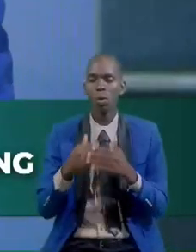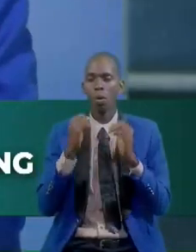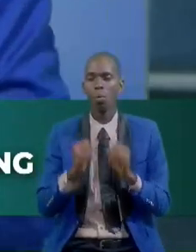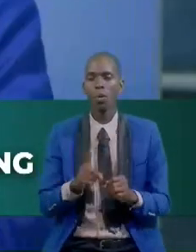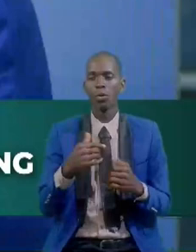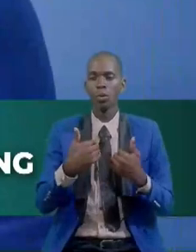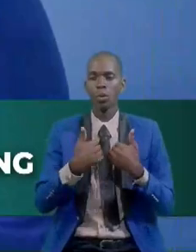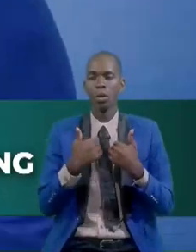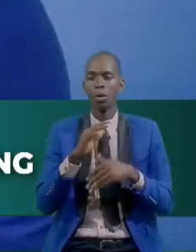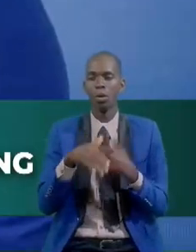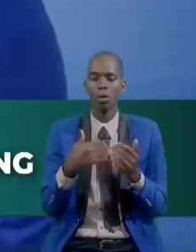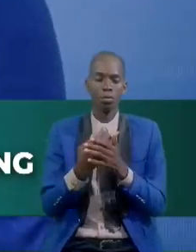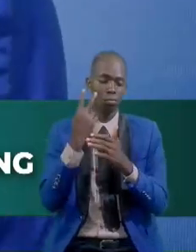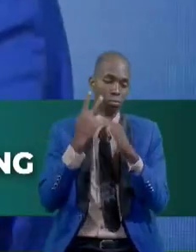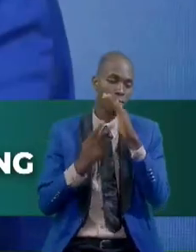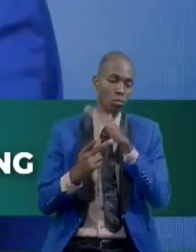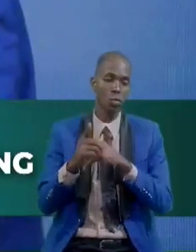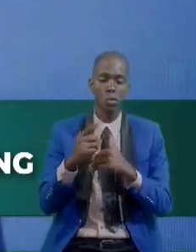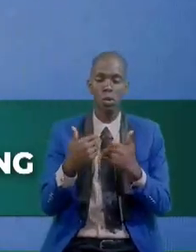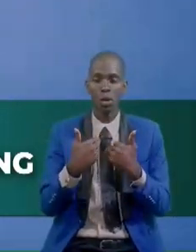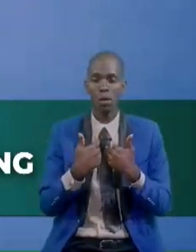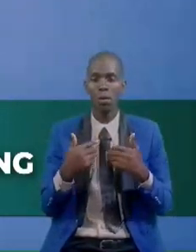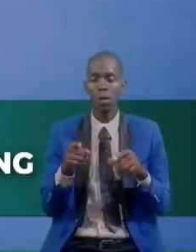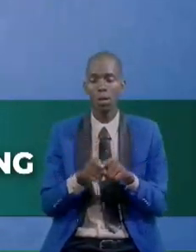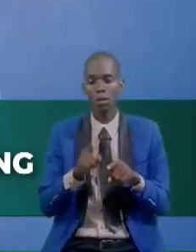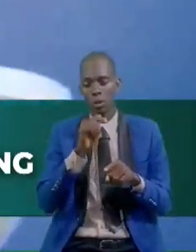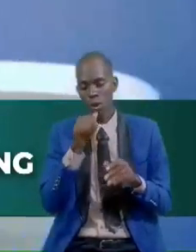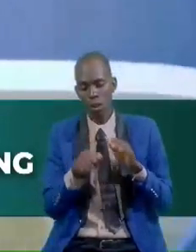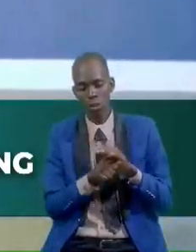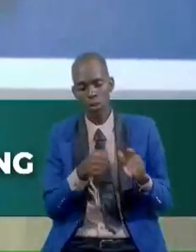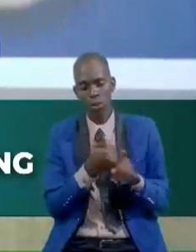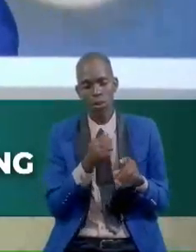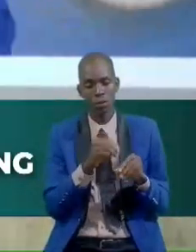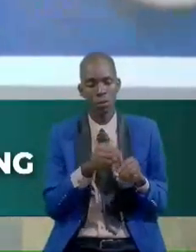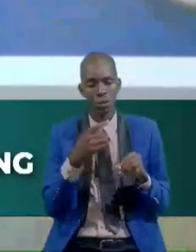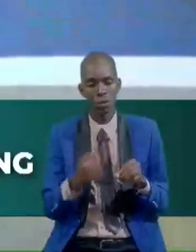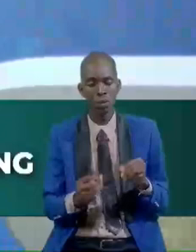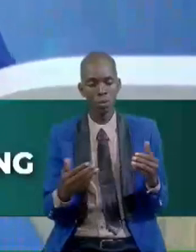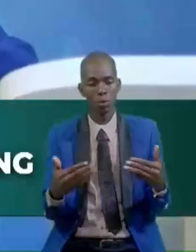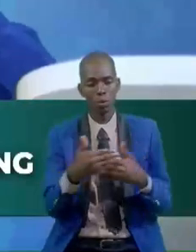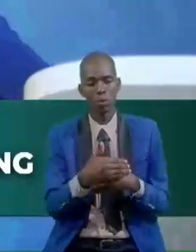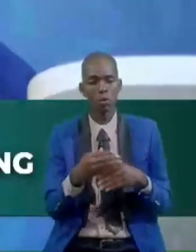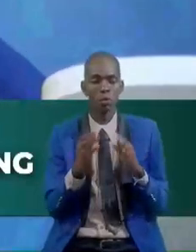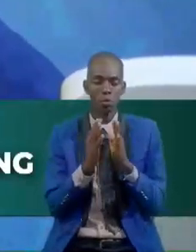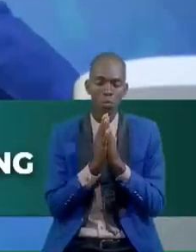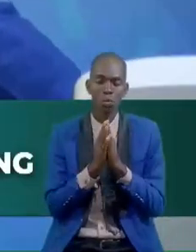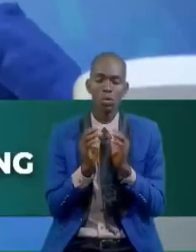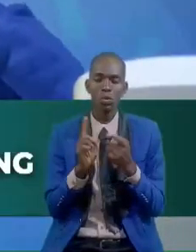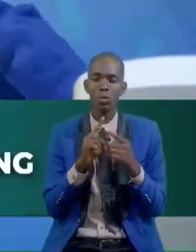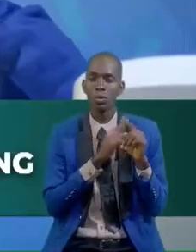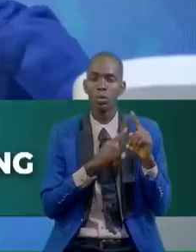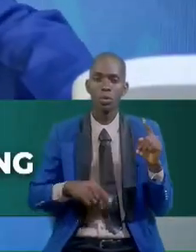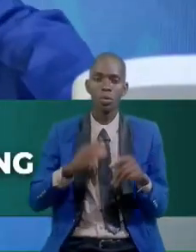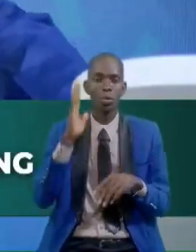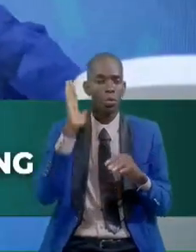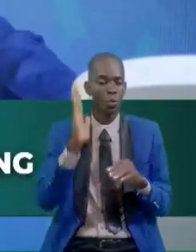que tu as, toute la vision que tu as, pendant que tu es enfermé là-bas, en rencontrant le Seigneur, ne